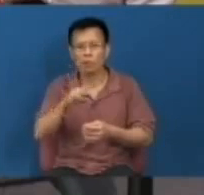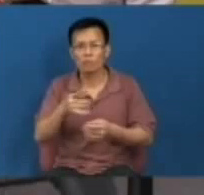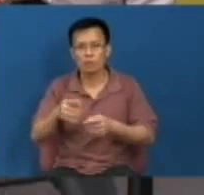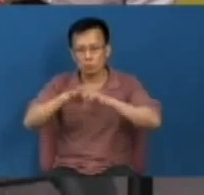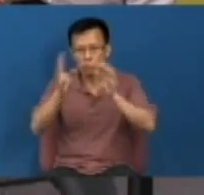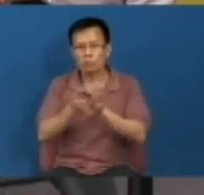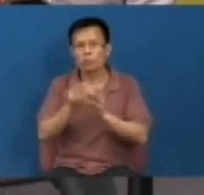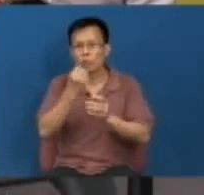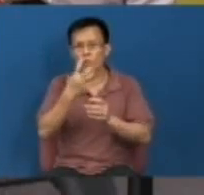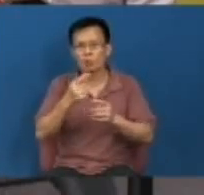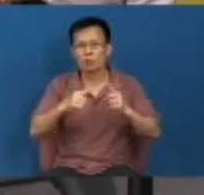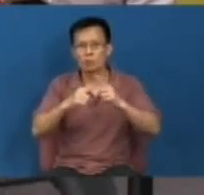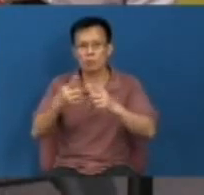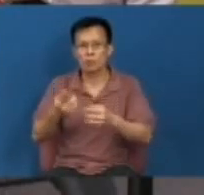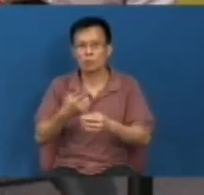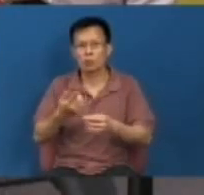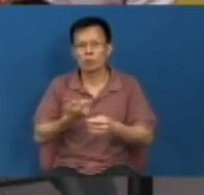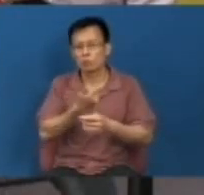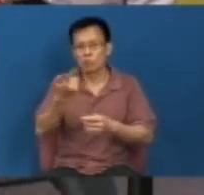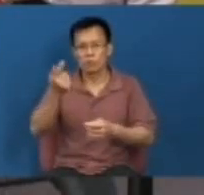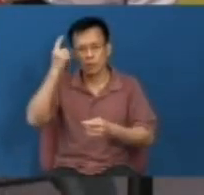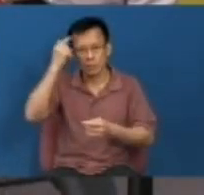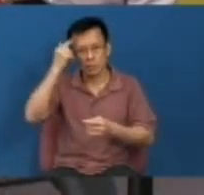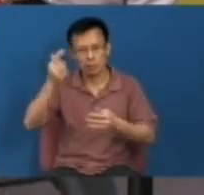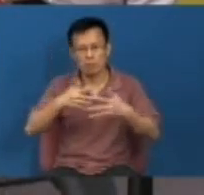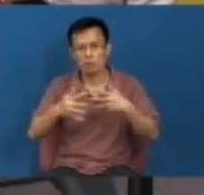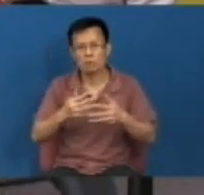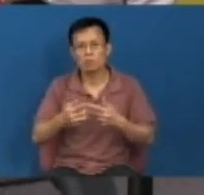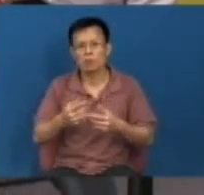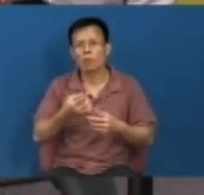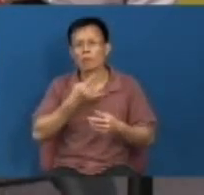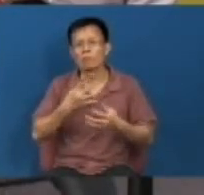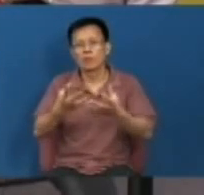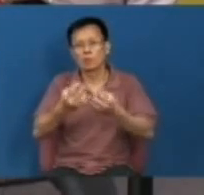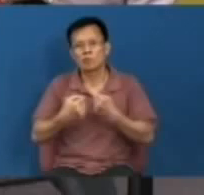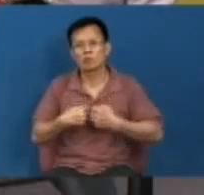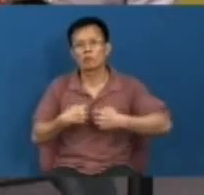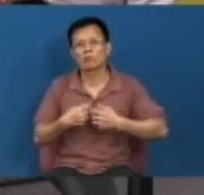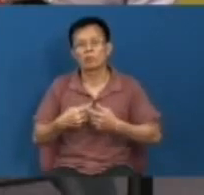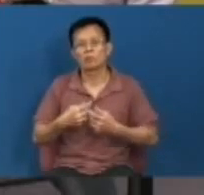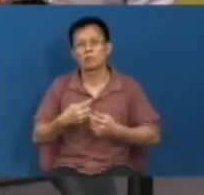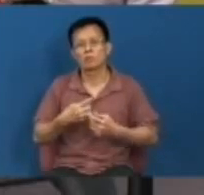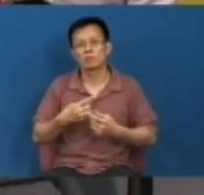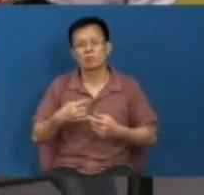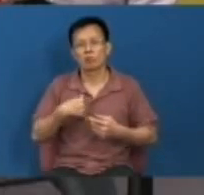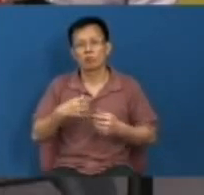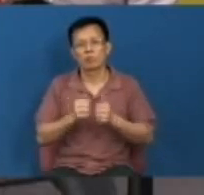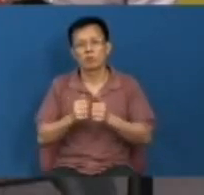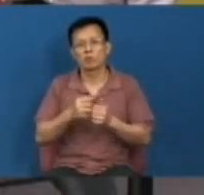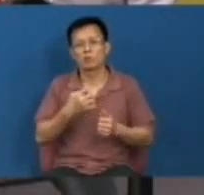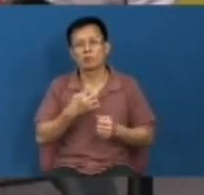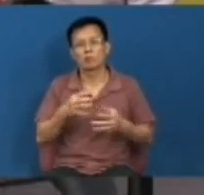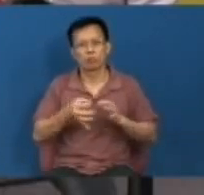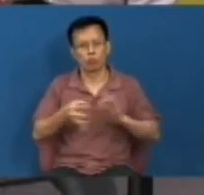方面咧。是作出多啲嘅知情嘅，就唔係話啊都未收到我呢度喎，我呢層樓都未曾有機會收咧，